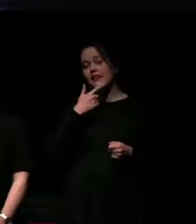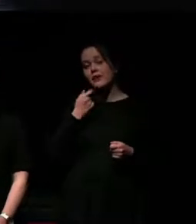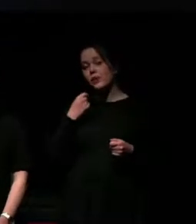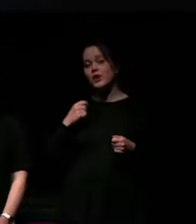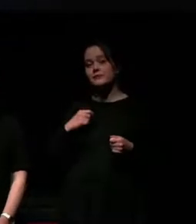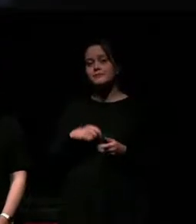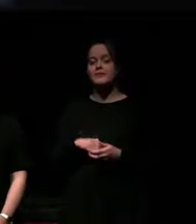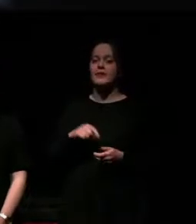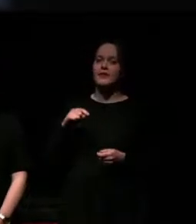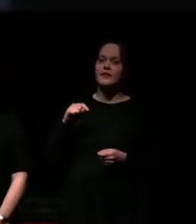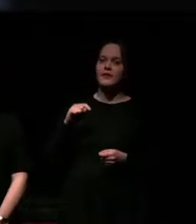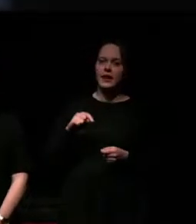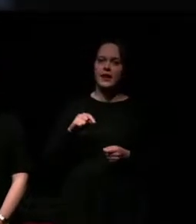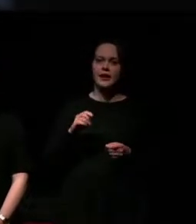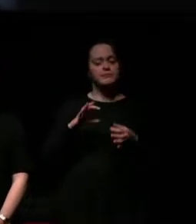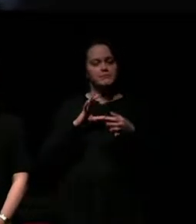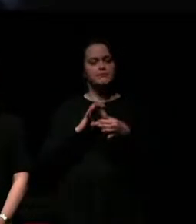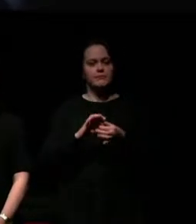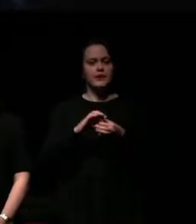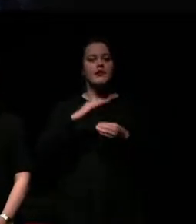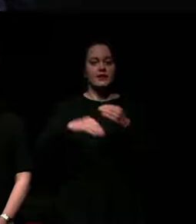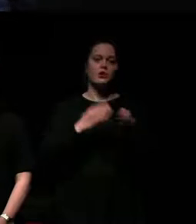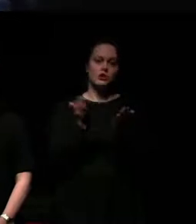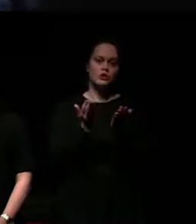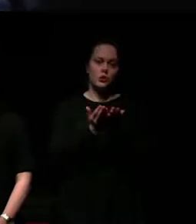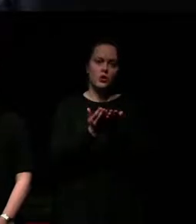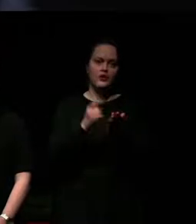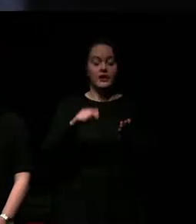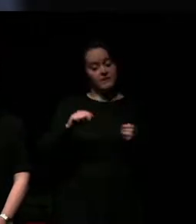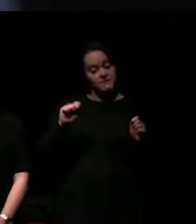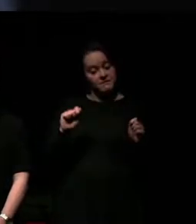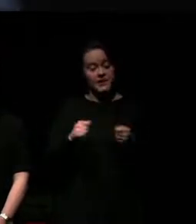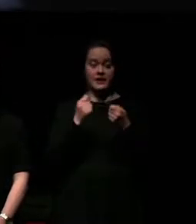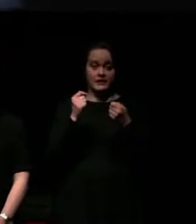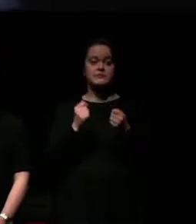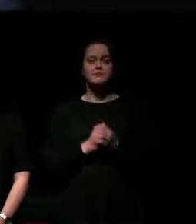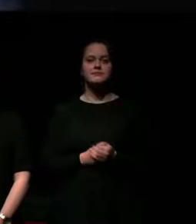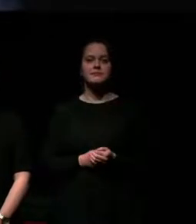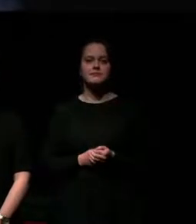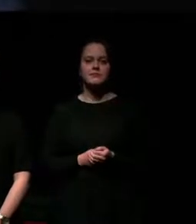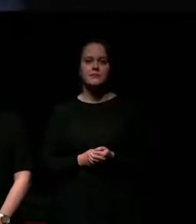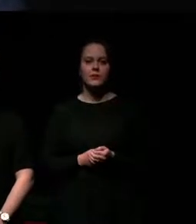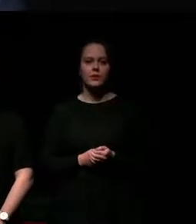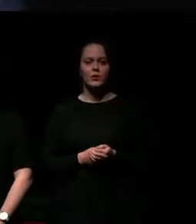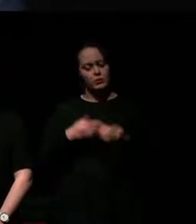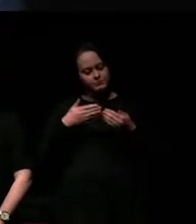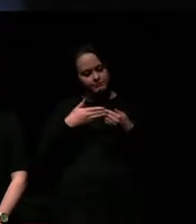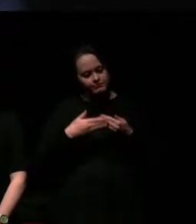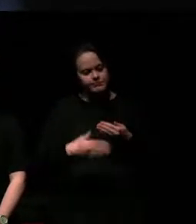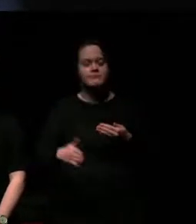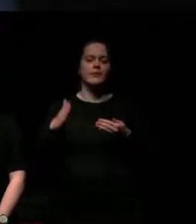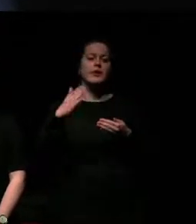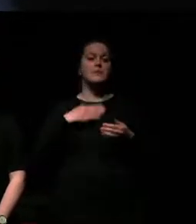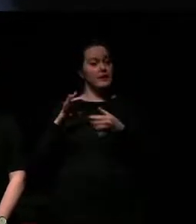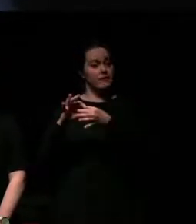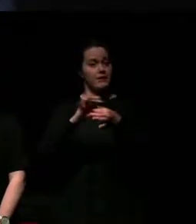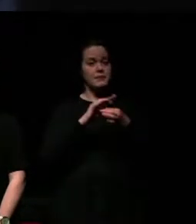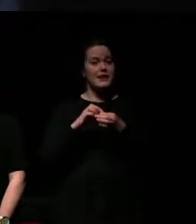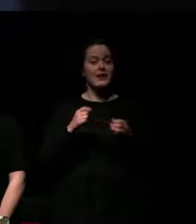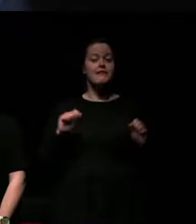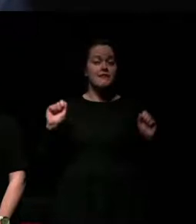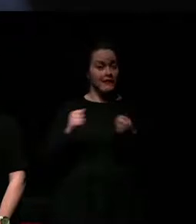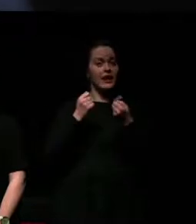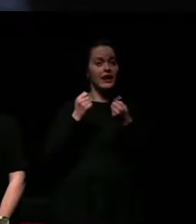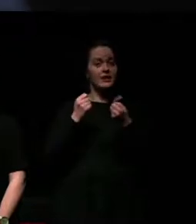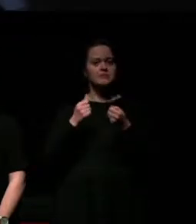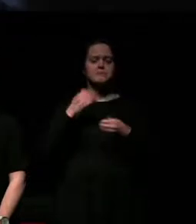VGS. Siden vi gikk I samisklassen, så fikk vi være med på feiringen der. Og egentlig siden da, så har egentlig familien min feiret 6. februar ganske